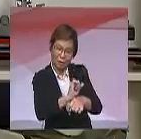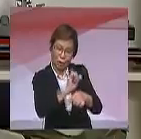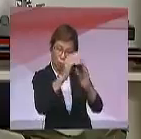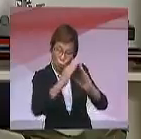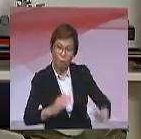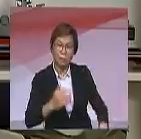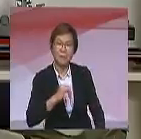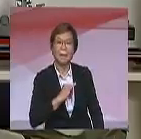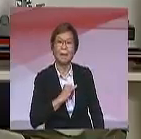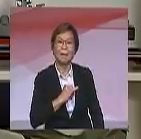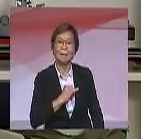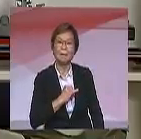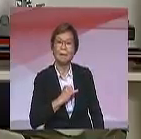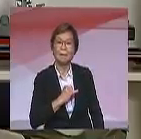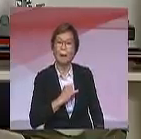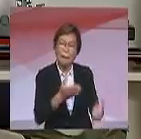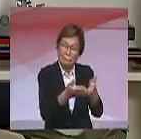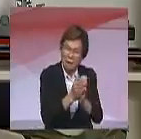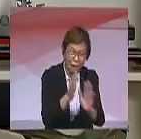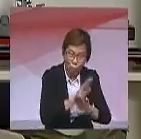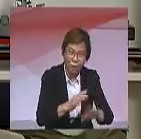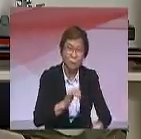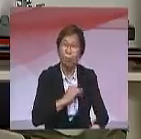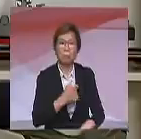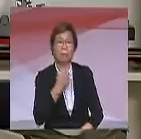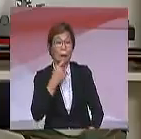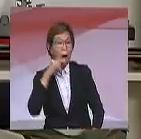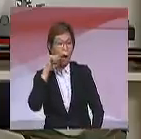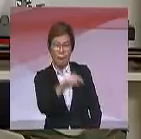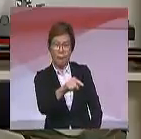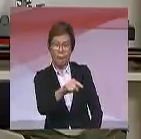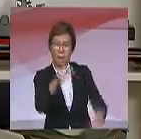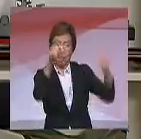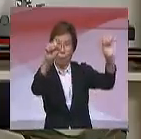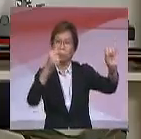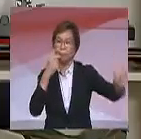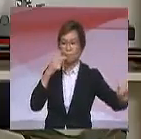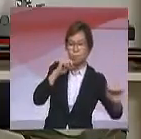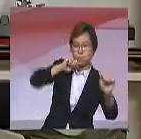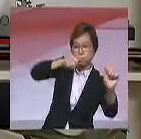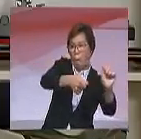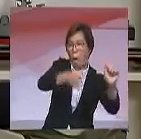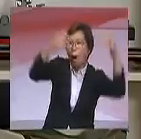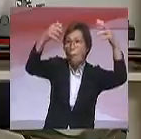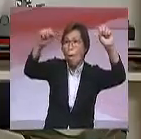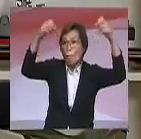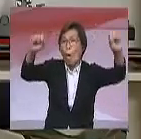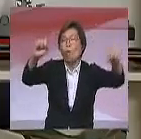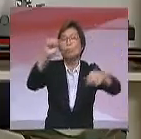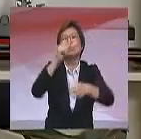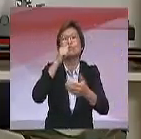bukan, saya bukan meminta ni, saya mengarahkan supaya majikan-majikan mengeluarkan surat